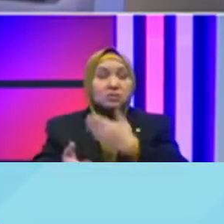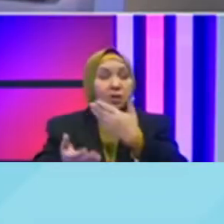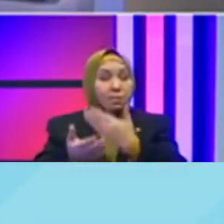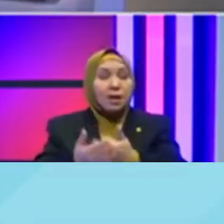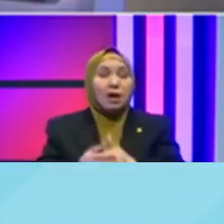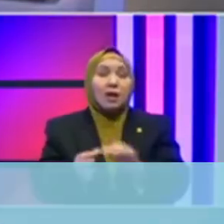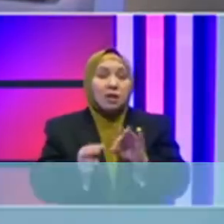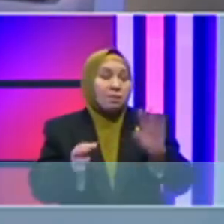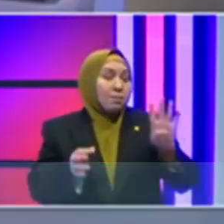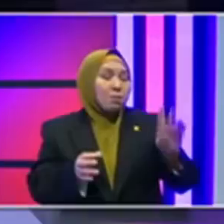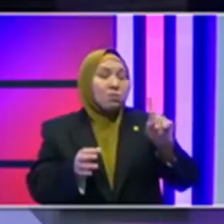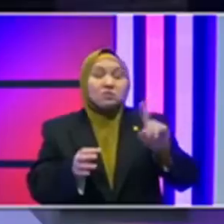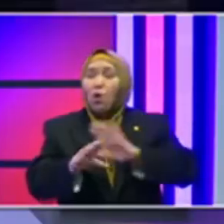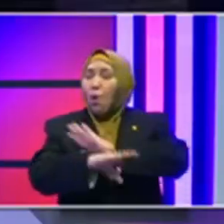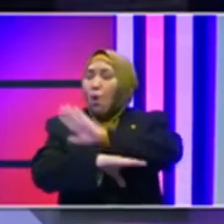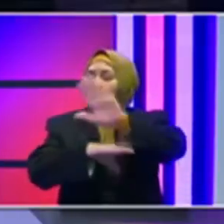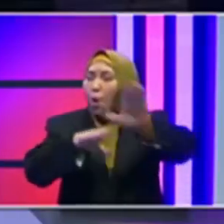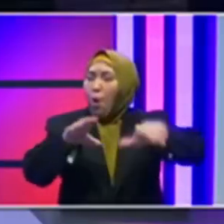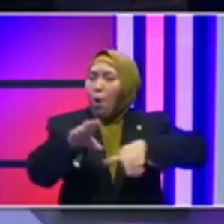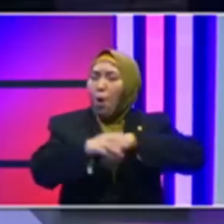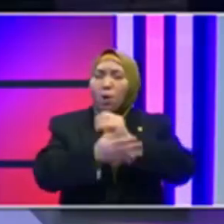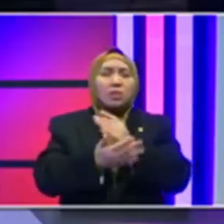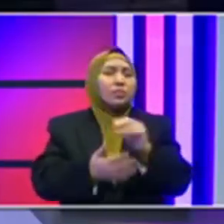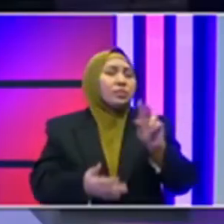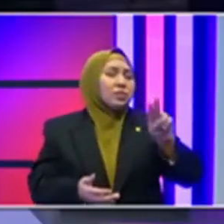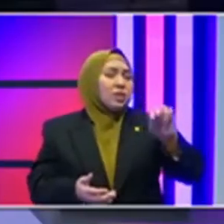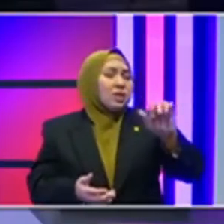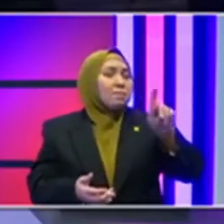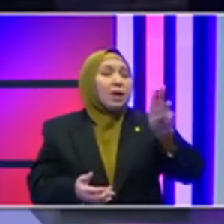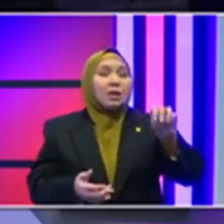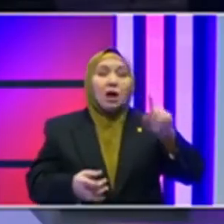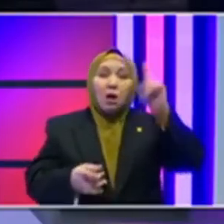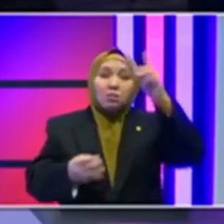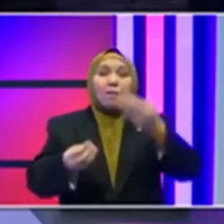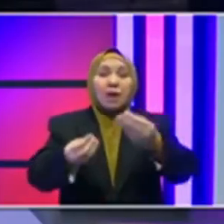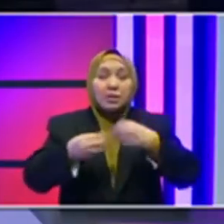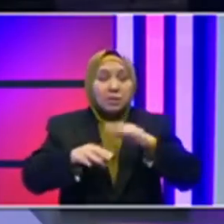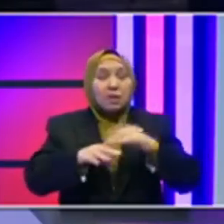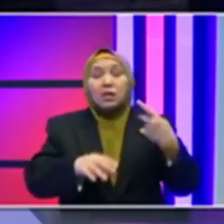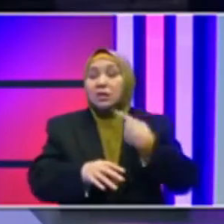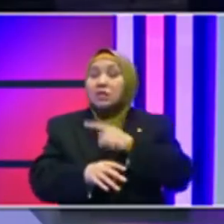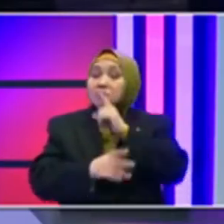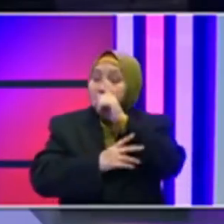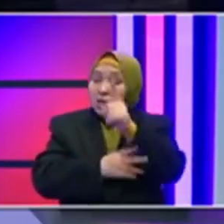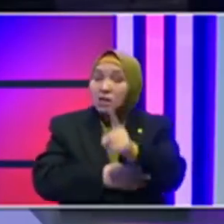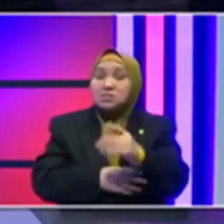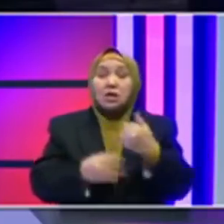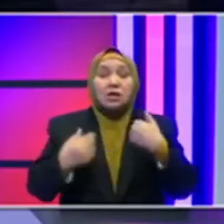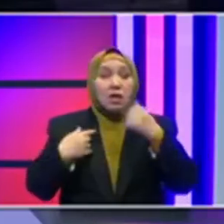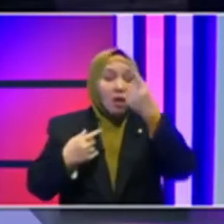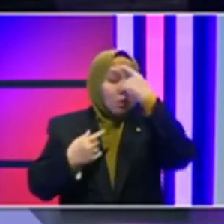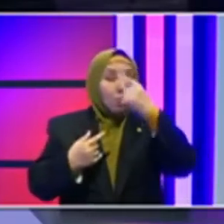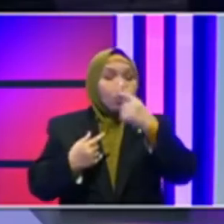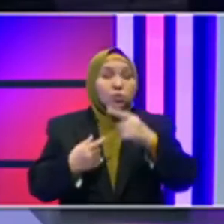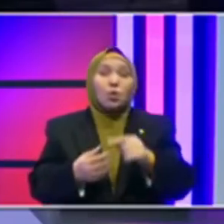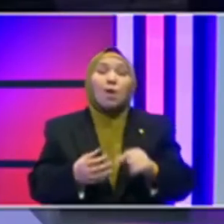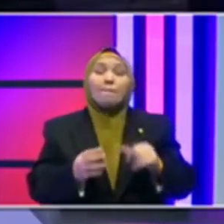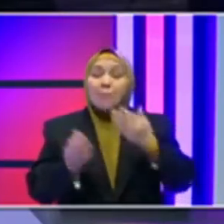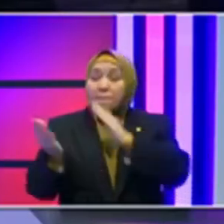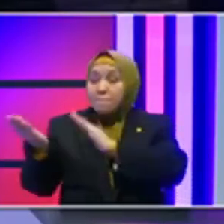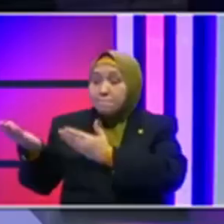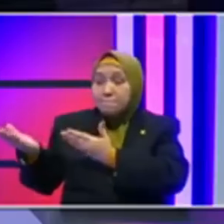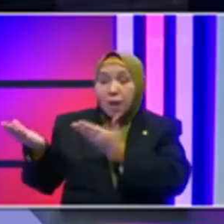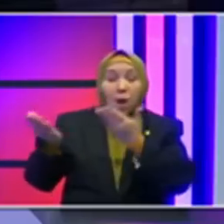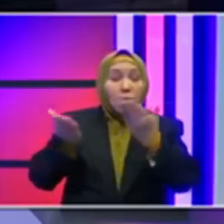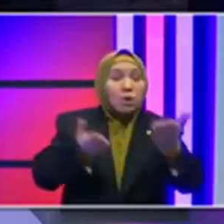Maksudnya segala nikmat yang Allah bagi kepada kita sebenarnya adalah untuk untuk dinafsi untuk membawa